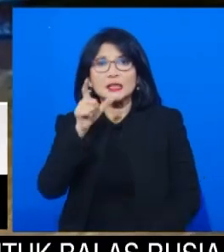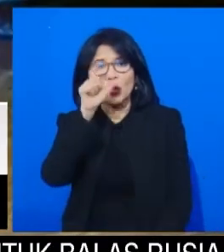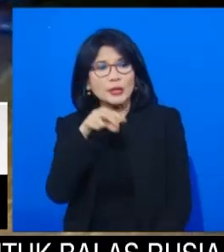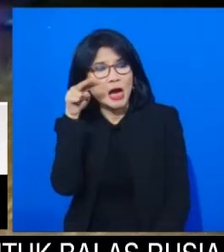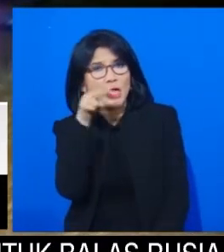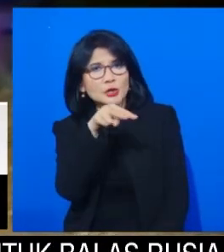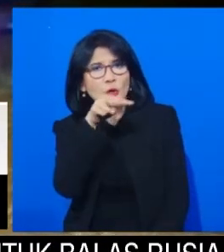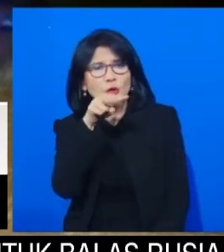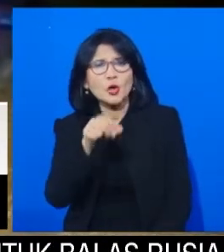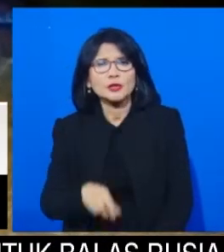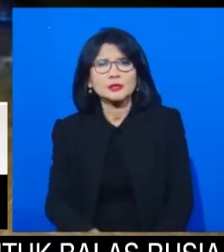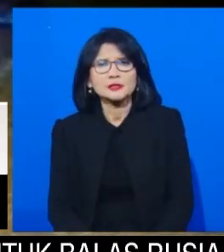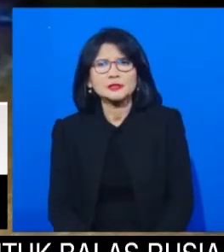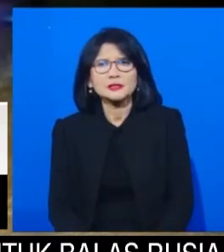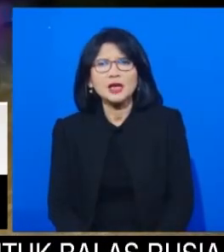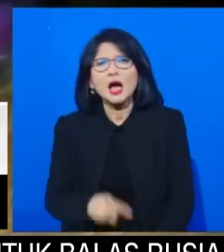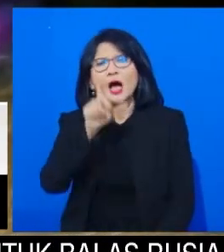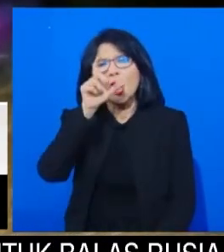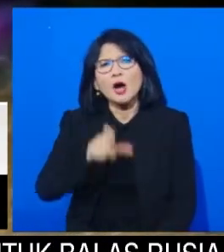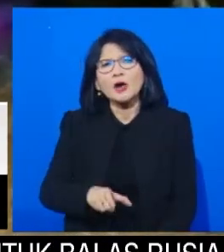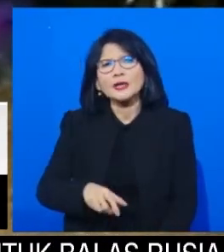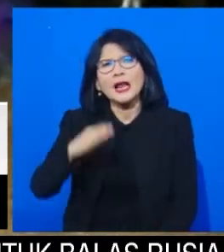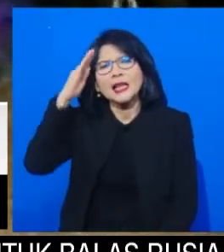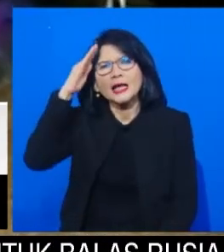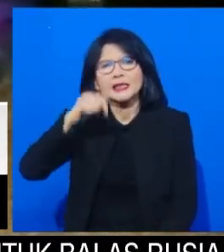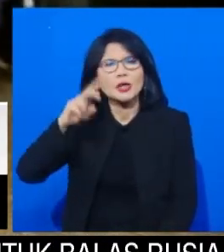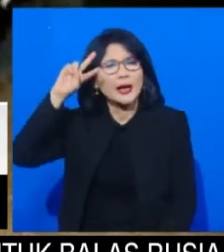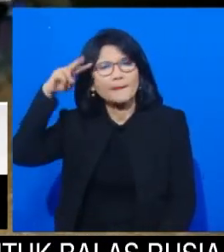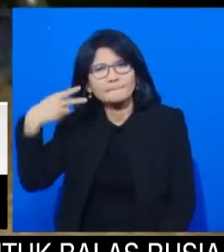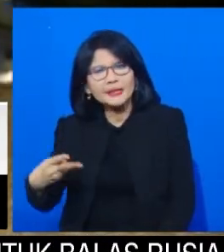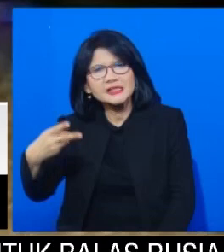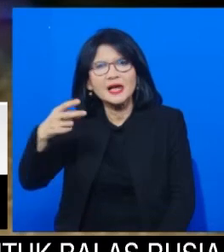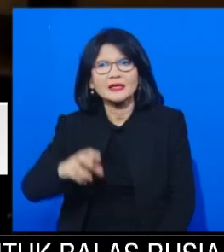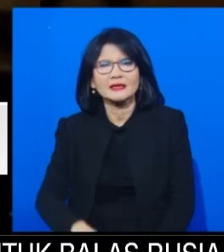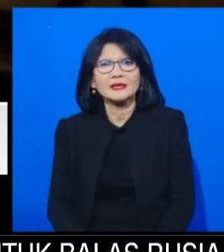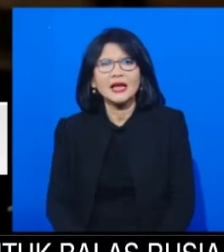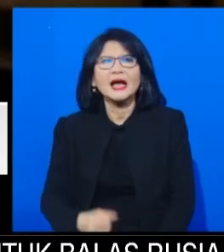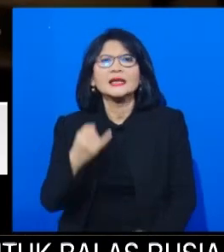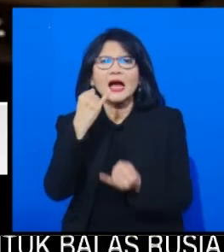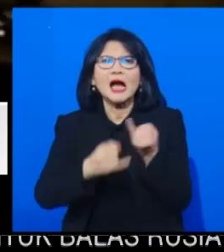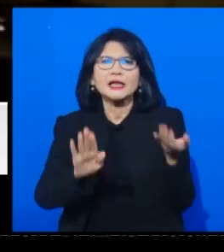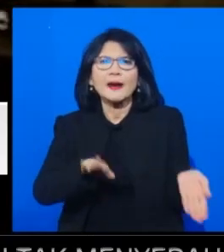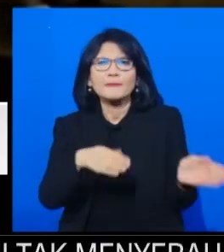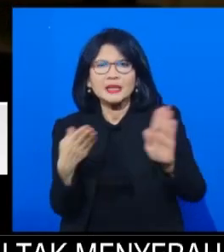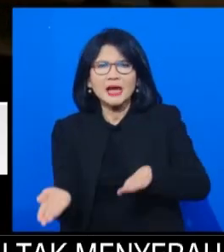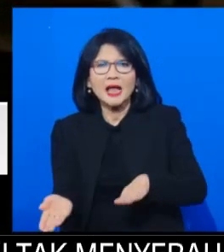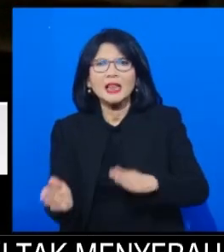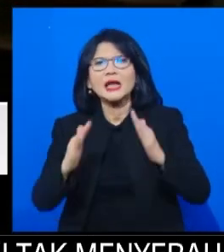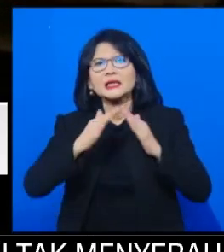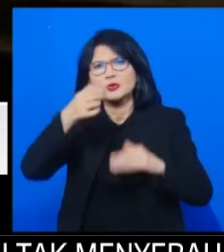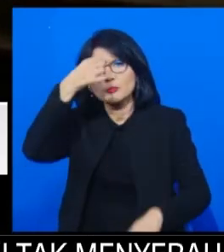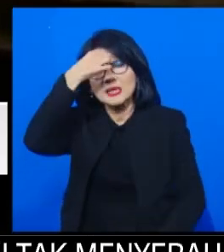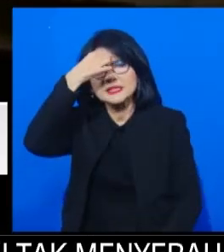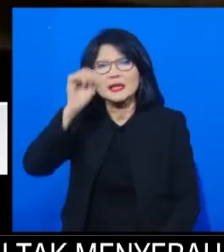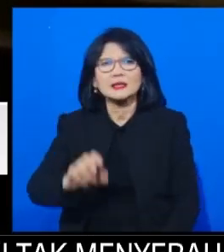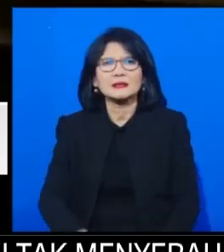bernama Ahmad Arsyad Diski, warga Banyumanik, Semarang, jatuh pingsan di tengah kerumunan dan akhirnya meninggal dunia saat dilarikan ke Rumah